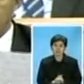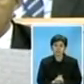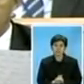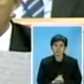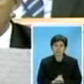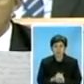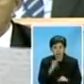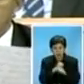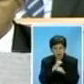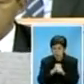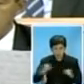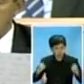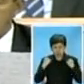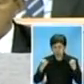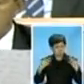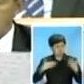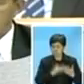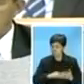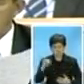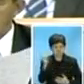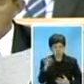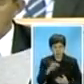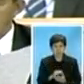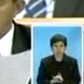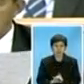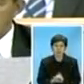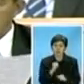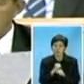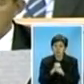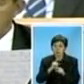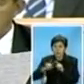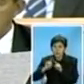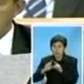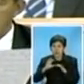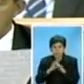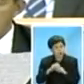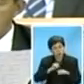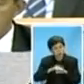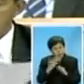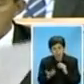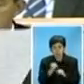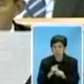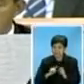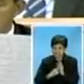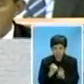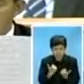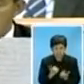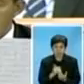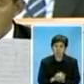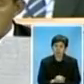หาพลานามัยที่ดีไม่ได้อีกเลยในทุกวิริยาบทในทุกเวลานับเนื่องจ